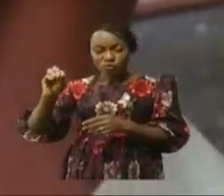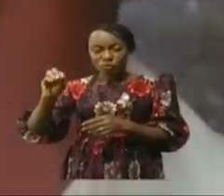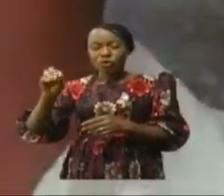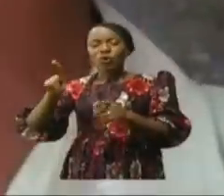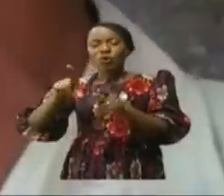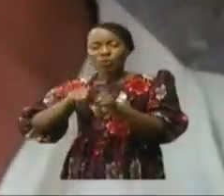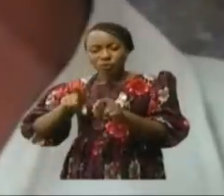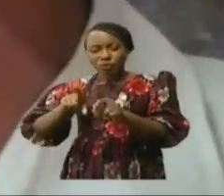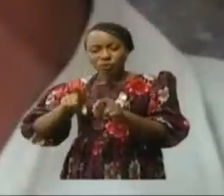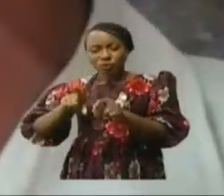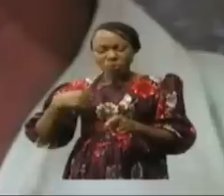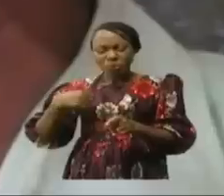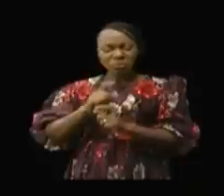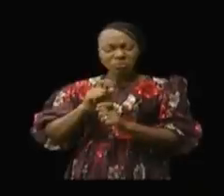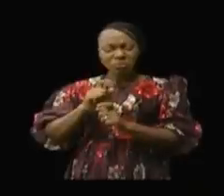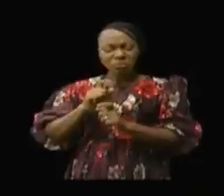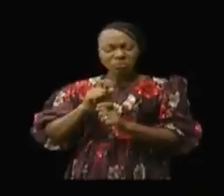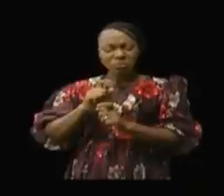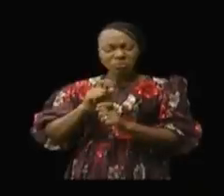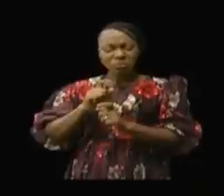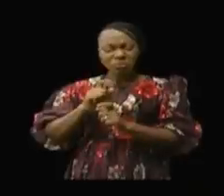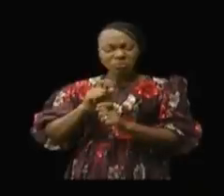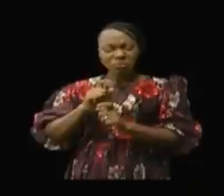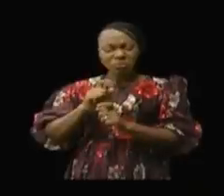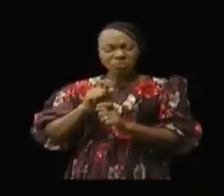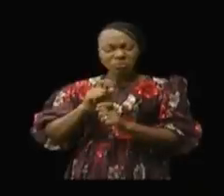cas, nous sommes très contents.